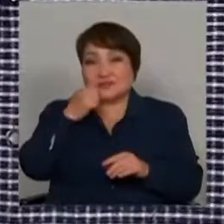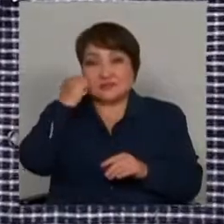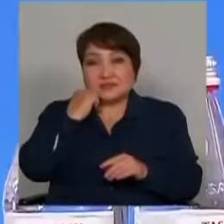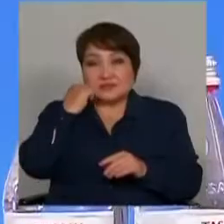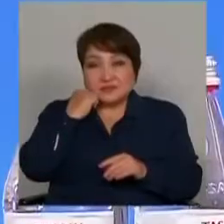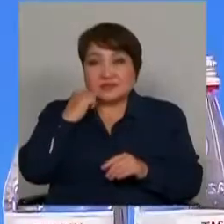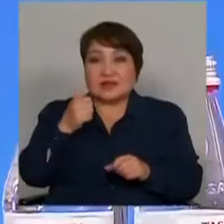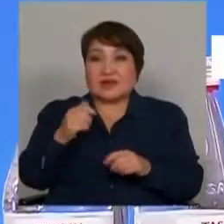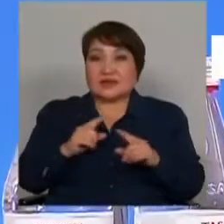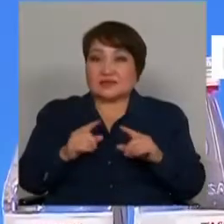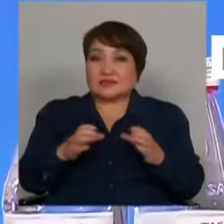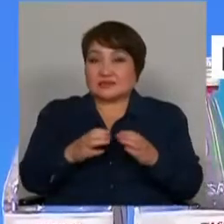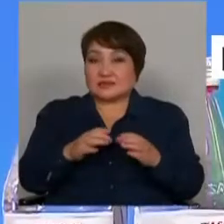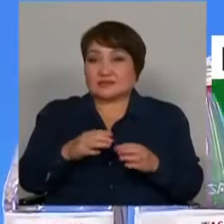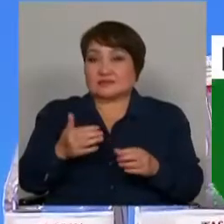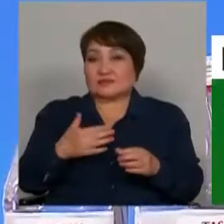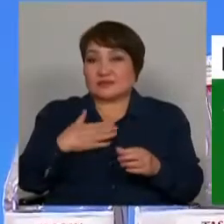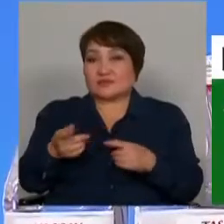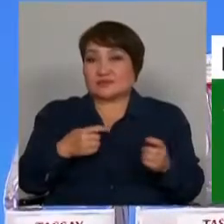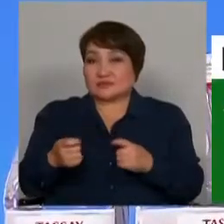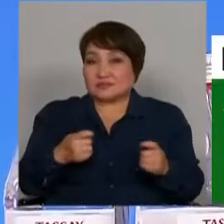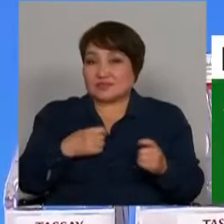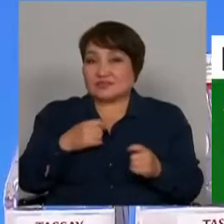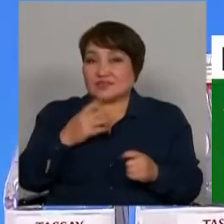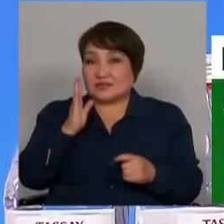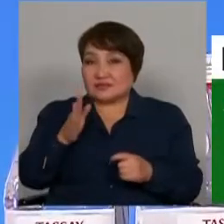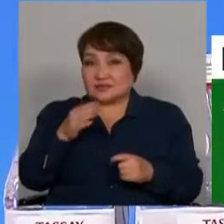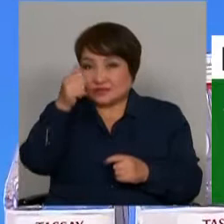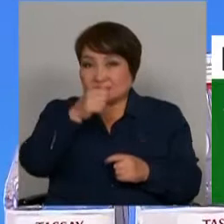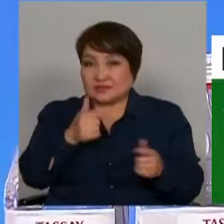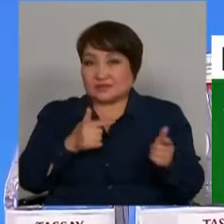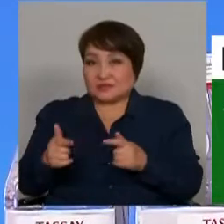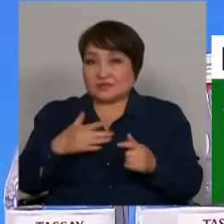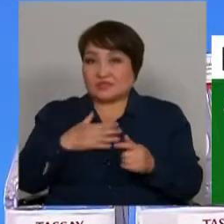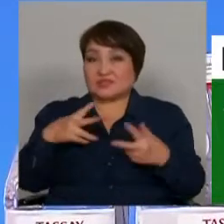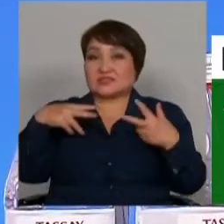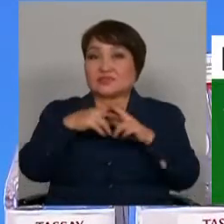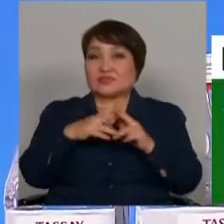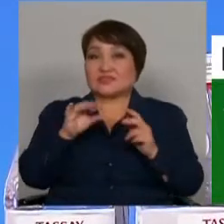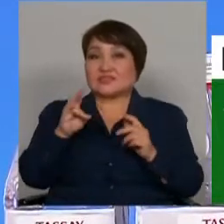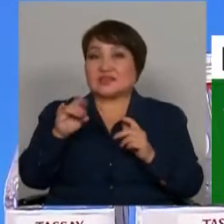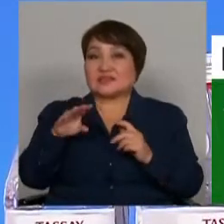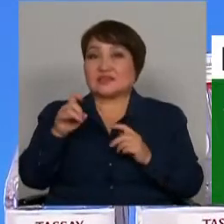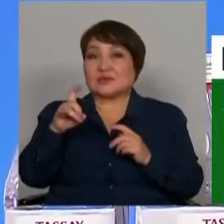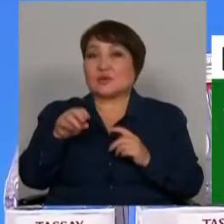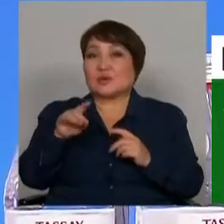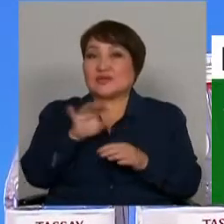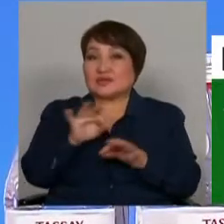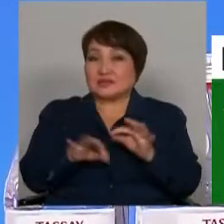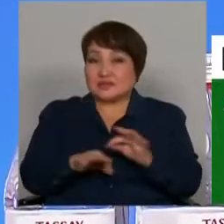болам. Төке біз ендігі жылға дайындалып отырмыз. Біздің мына бір институтымыз Сантехпроект деген 60 көшені